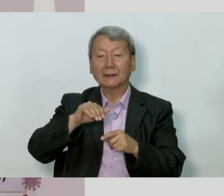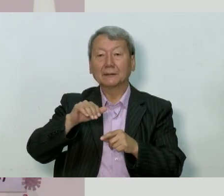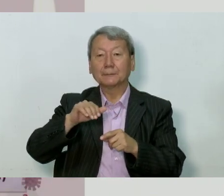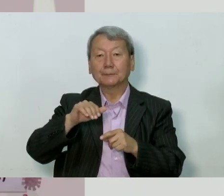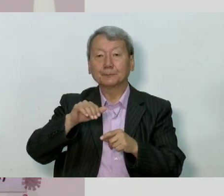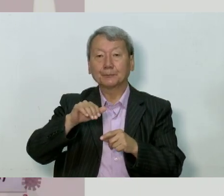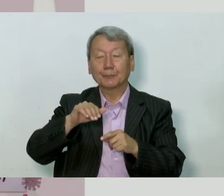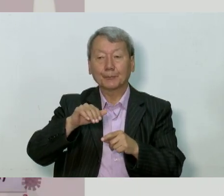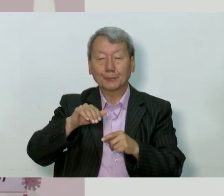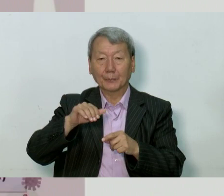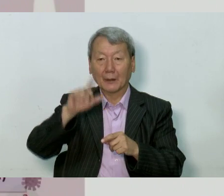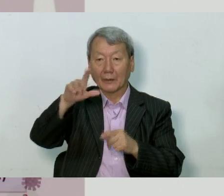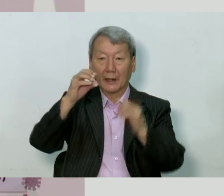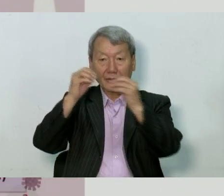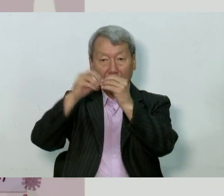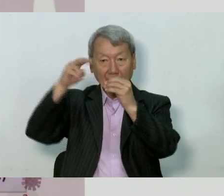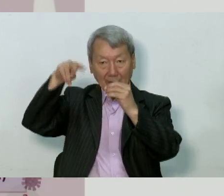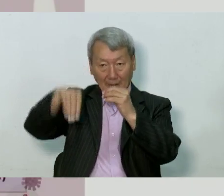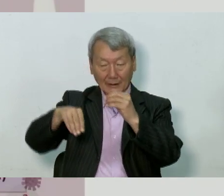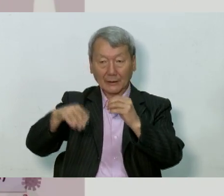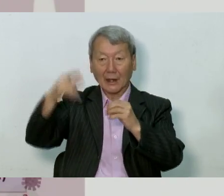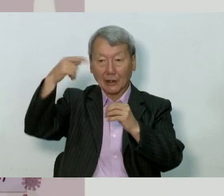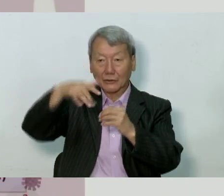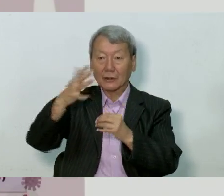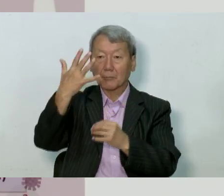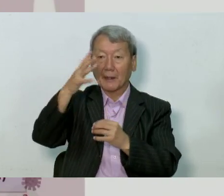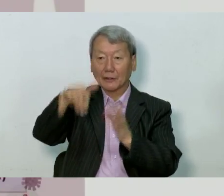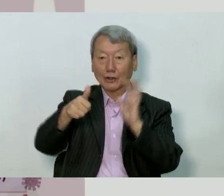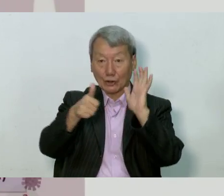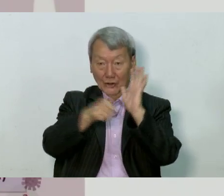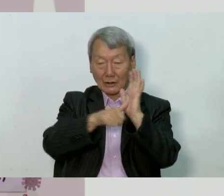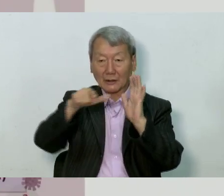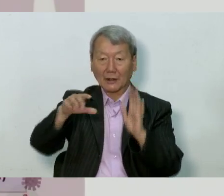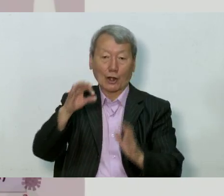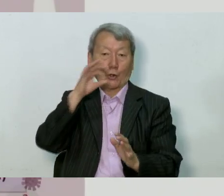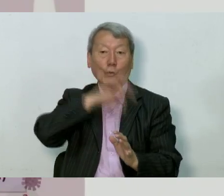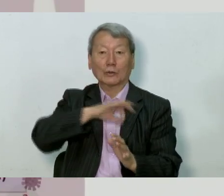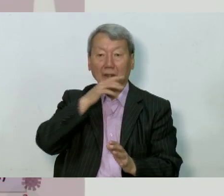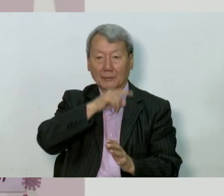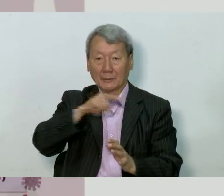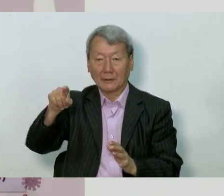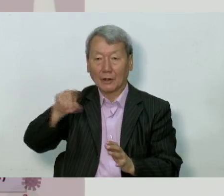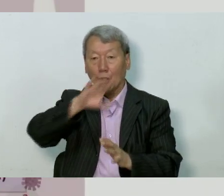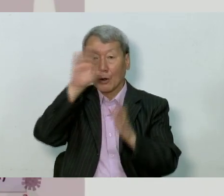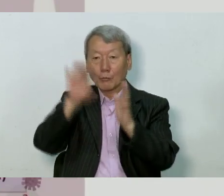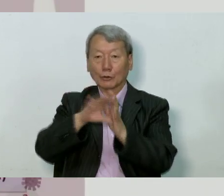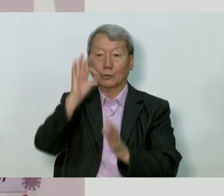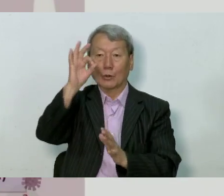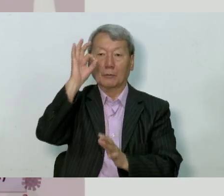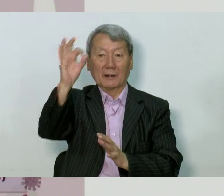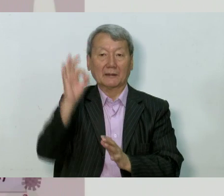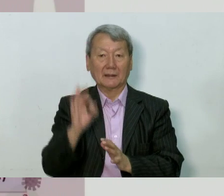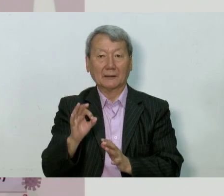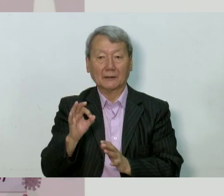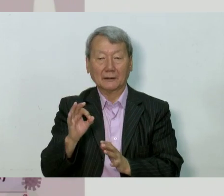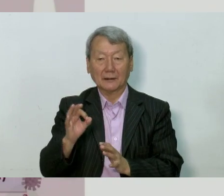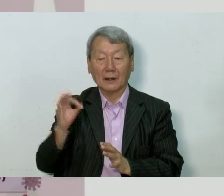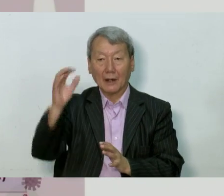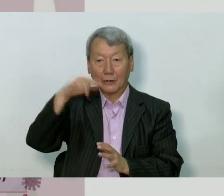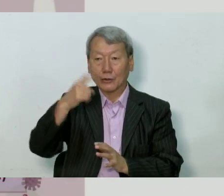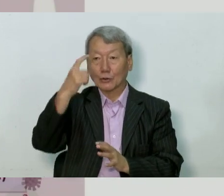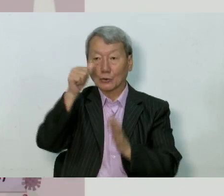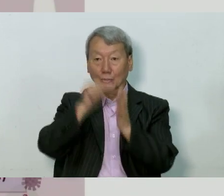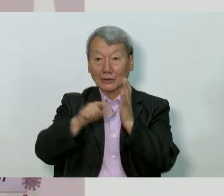значит, на 10 лет, в том числе 5,5 лет – это льготный период, под 0% годовых. И